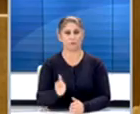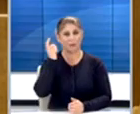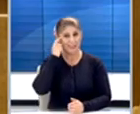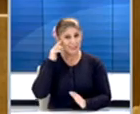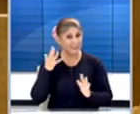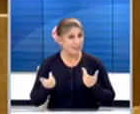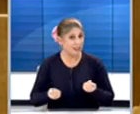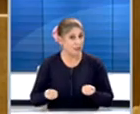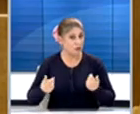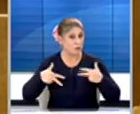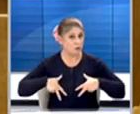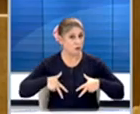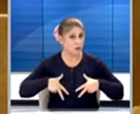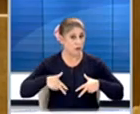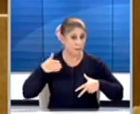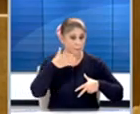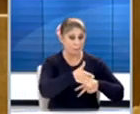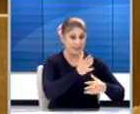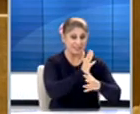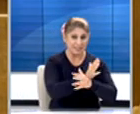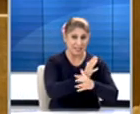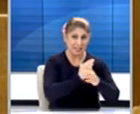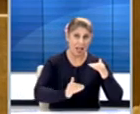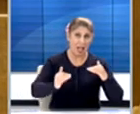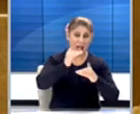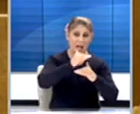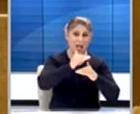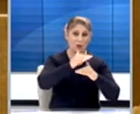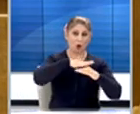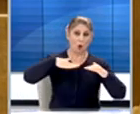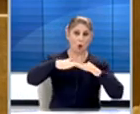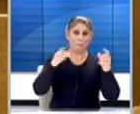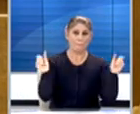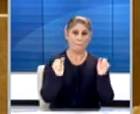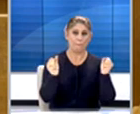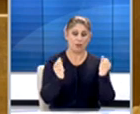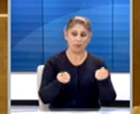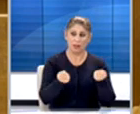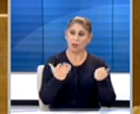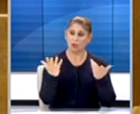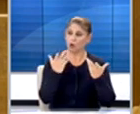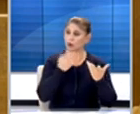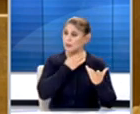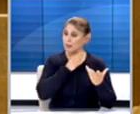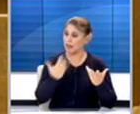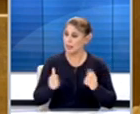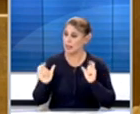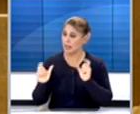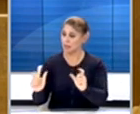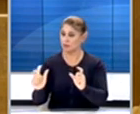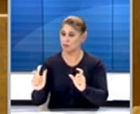Υπουργός. Πήγε να δει την εισαγγελέα του Αρείου Πάγου για να της πει να πράξει τα δέοντα για να έχει ασφάλεια ο